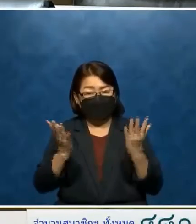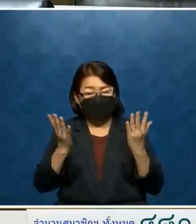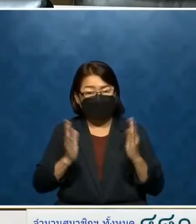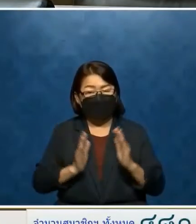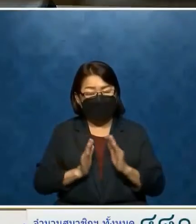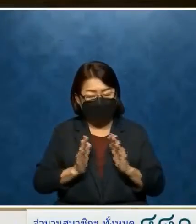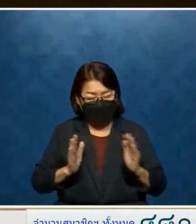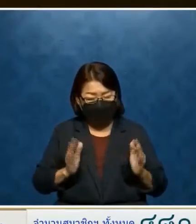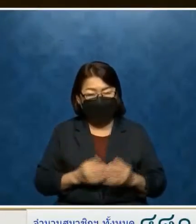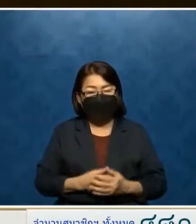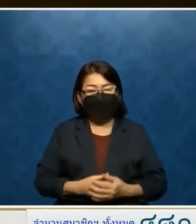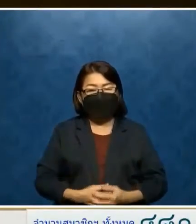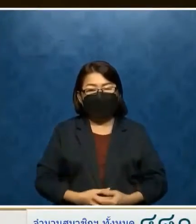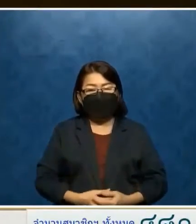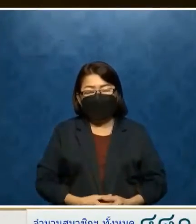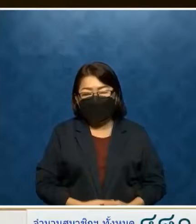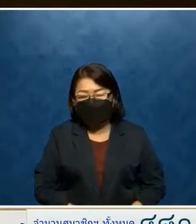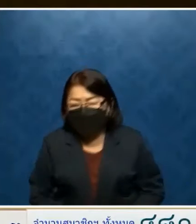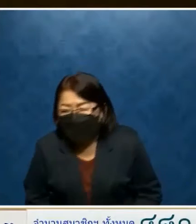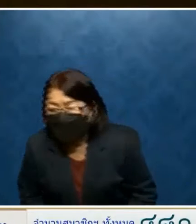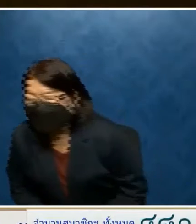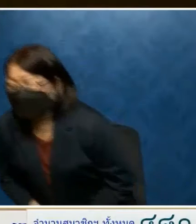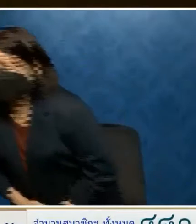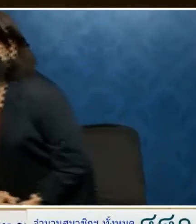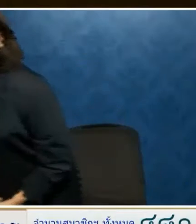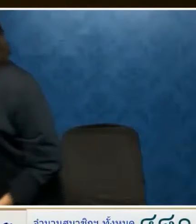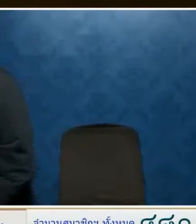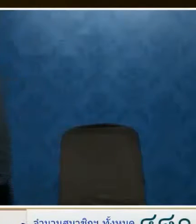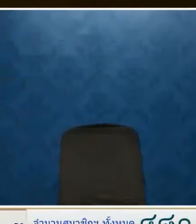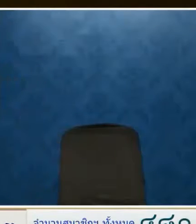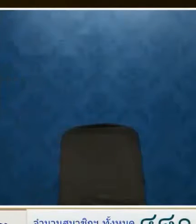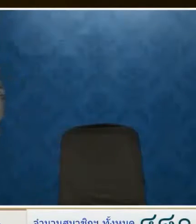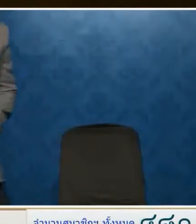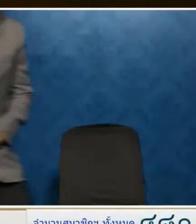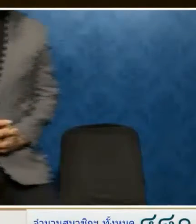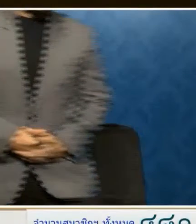ต่ไปนัสาวเพชดาว คุหมอเพดาว ทุกมีนาครั ก็เชื่อนครับ